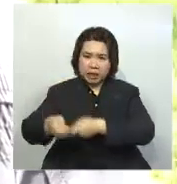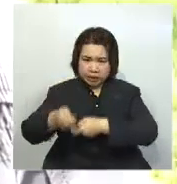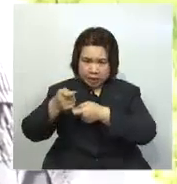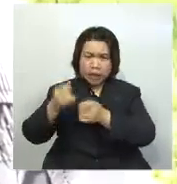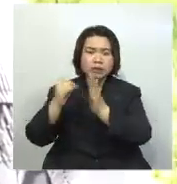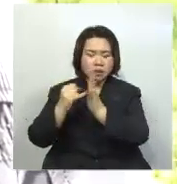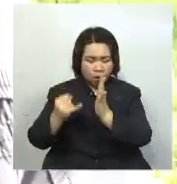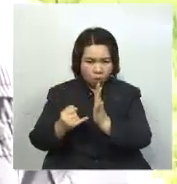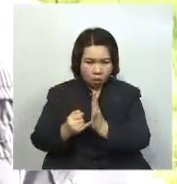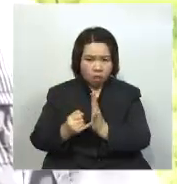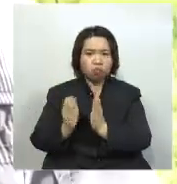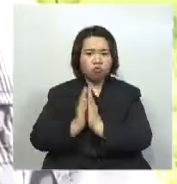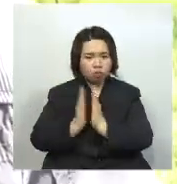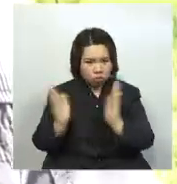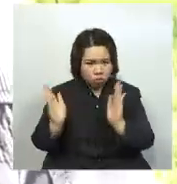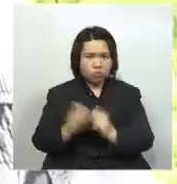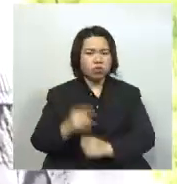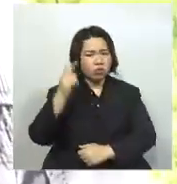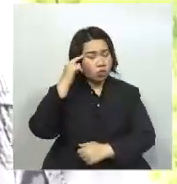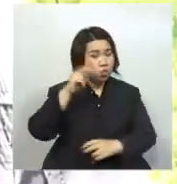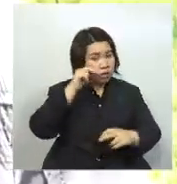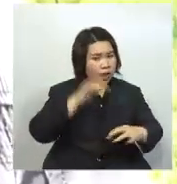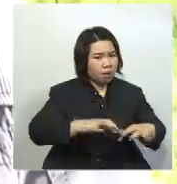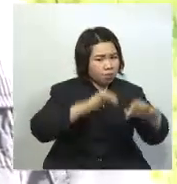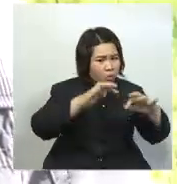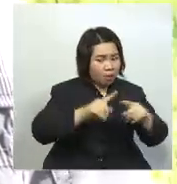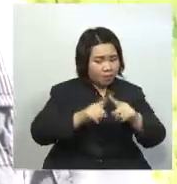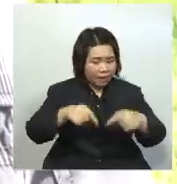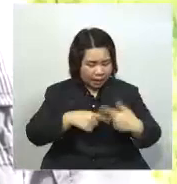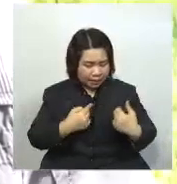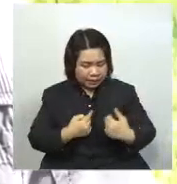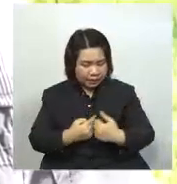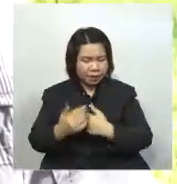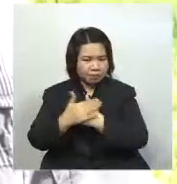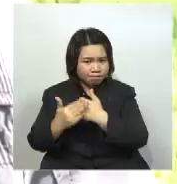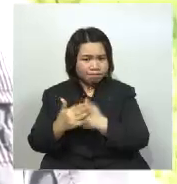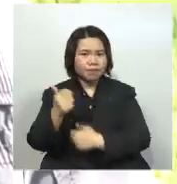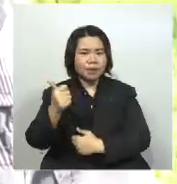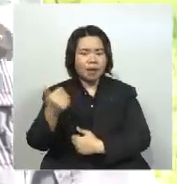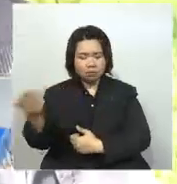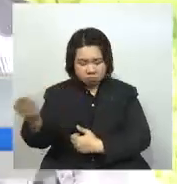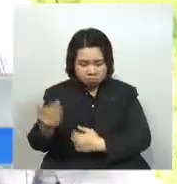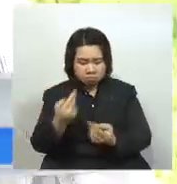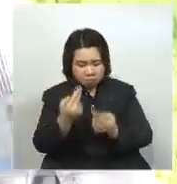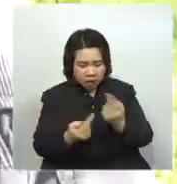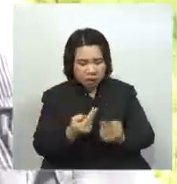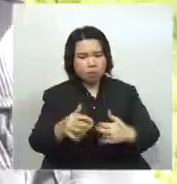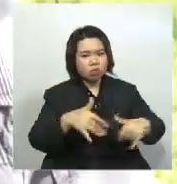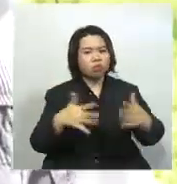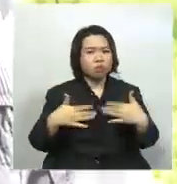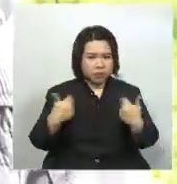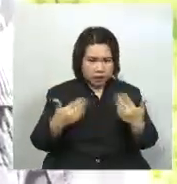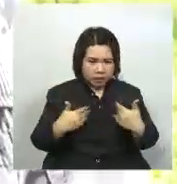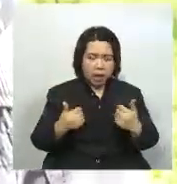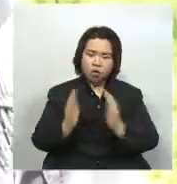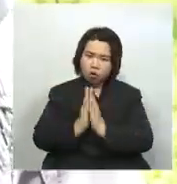ที่ชาวบ้านถึงน้ําท่วมเท่าไหร่ถ้ามีกําลังใจหัวหน้าส่วนราชการมาเยี่ยมชาวบ้านดีใจและขอบคุณม